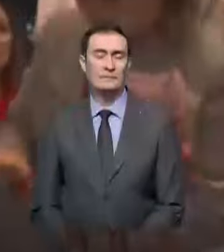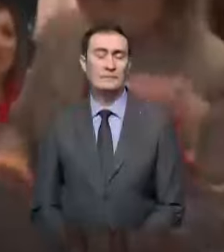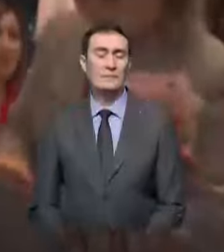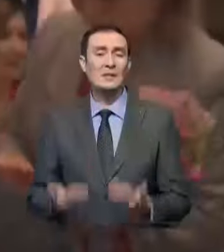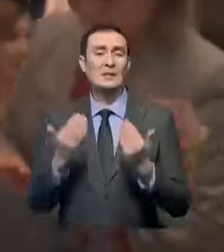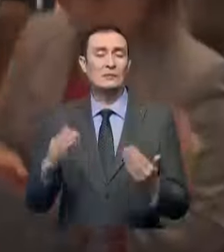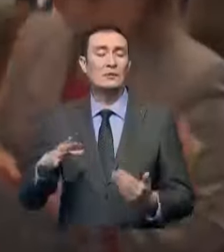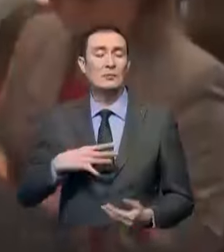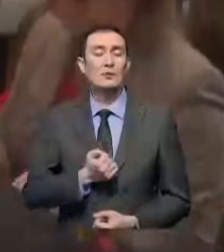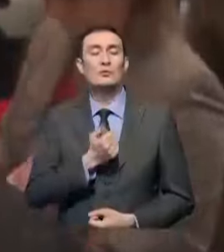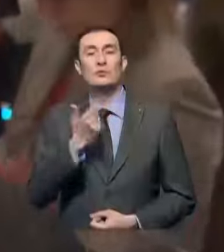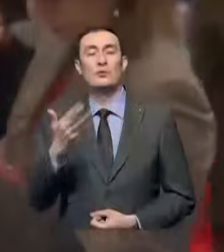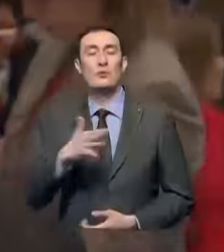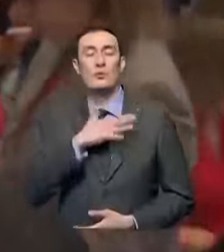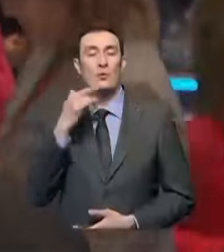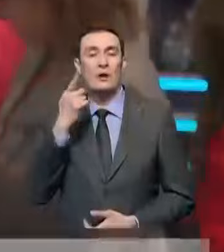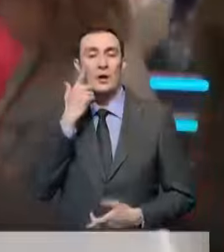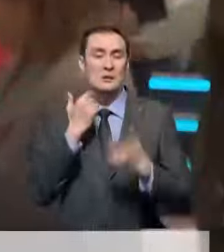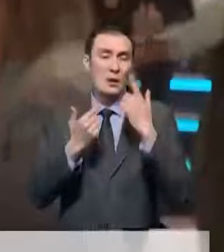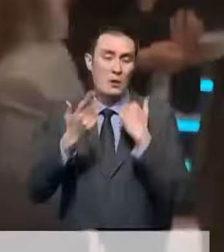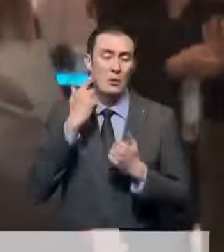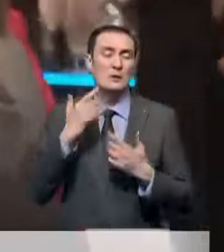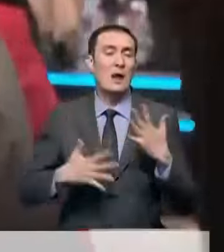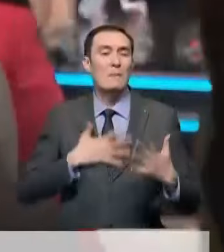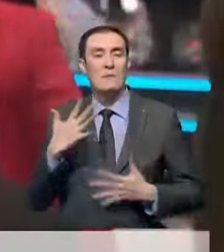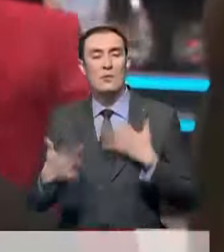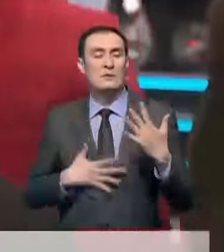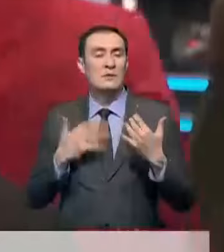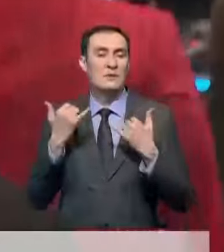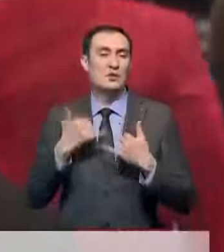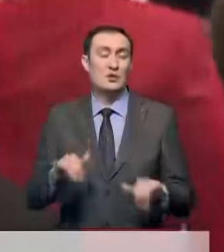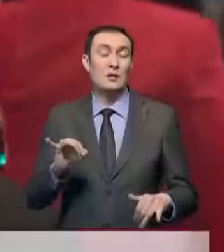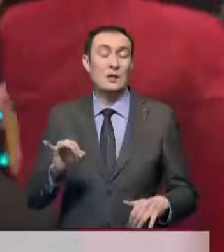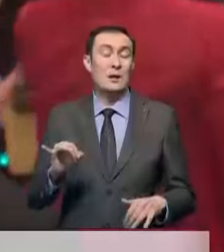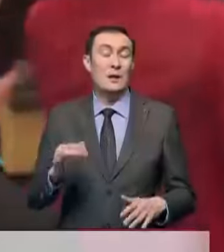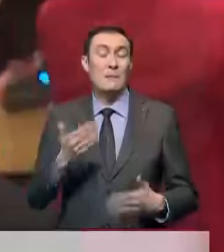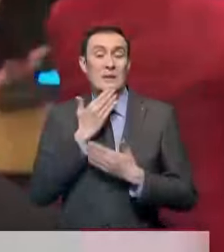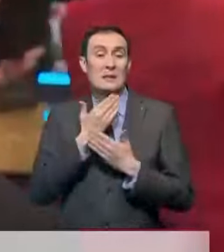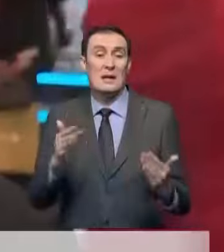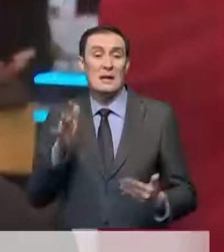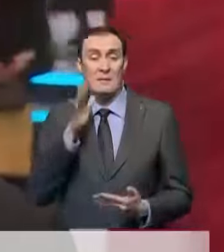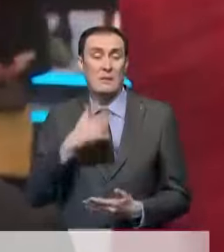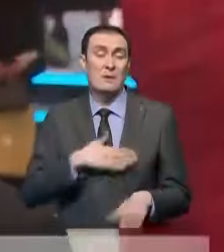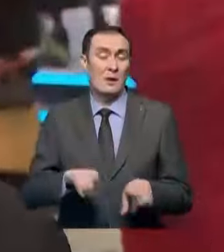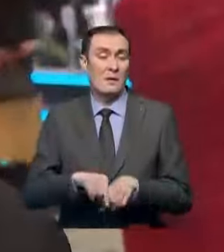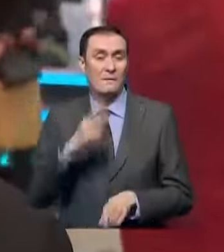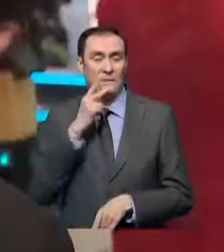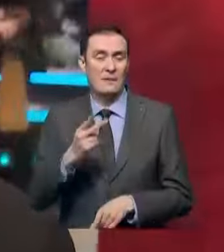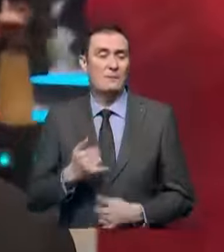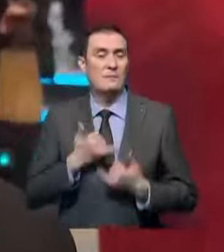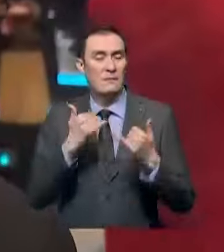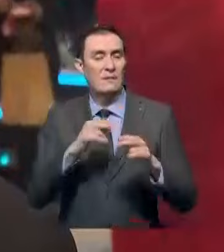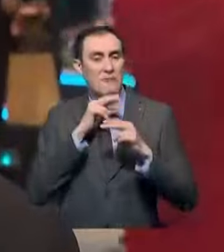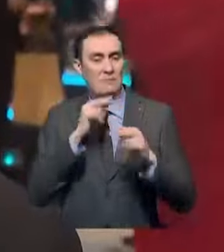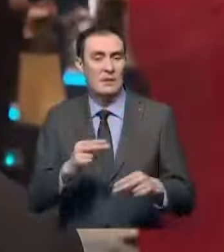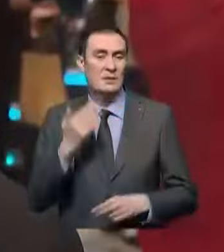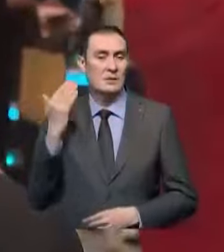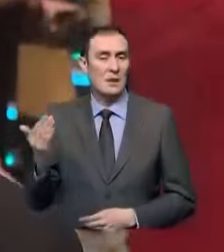Сегодня было столько слез, эмоций, восхищения. И последние годы мы видим такое пристальное внимание со